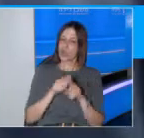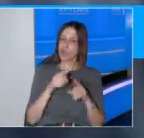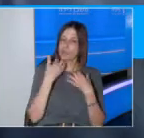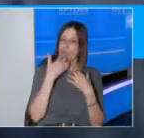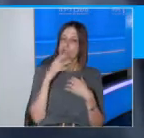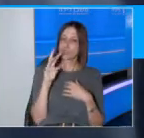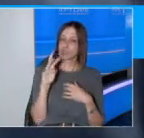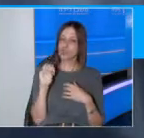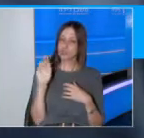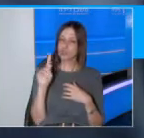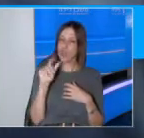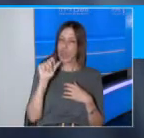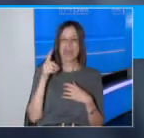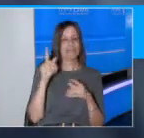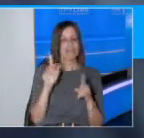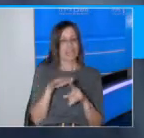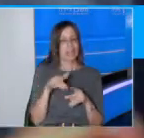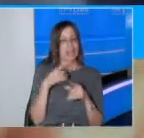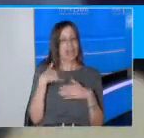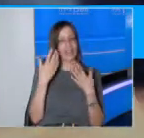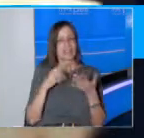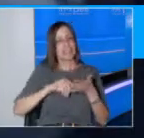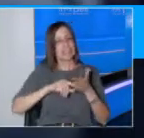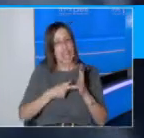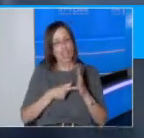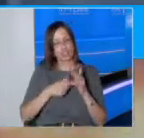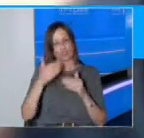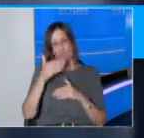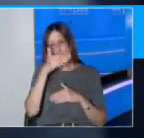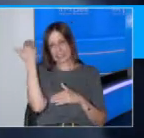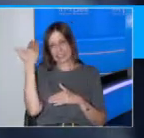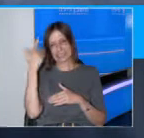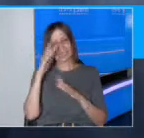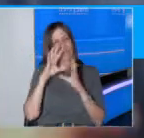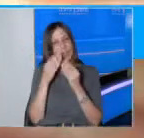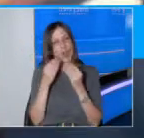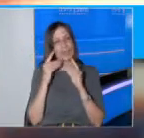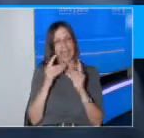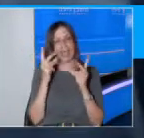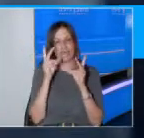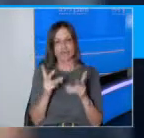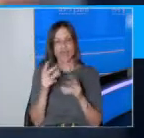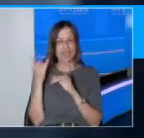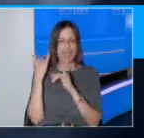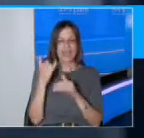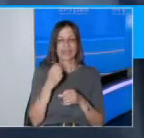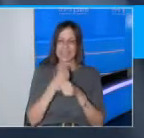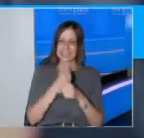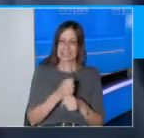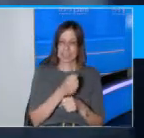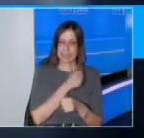בדיוק, ומצד שני, לתת דגש כל כך מוגזם בכל דרך אפשרית, על ידי הבאת גם נציגים